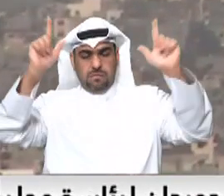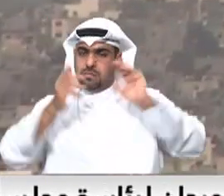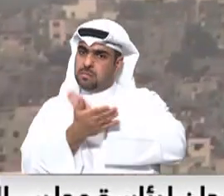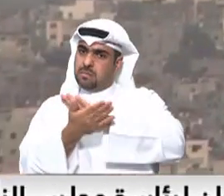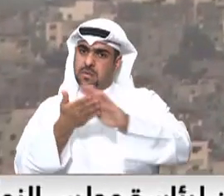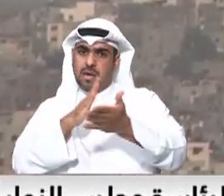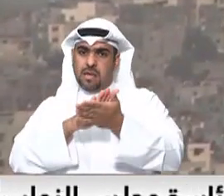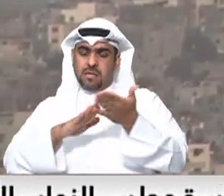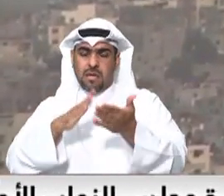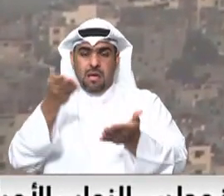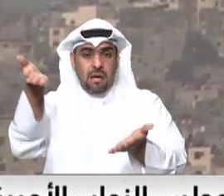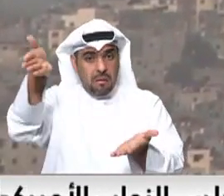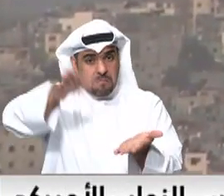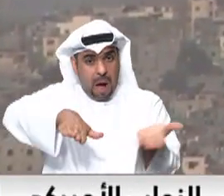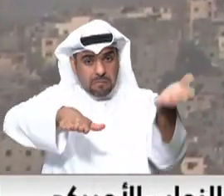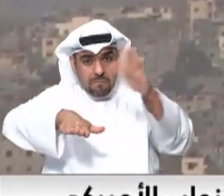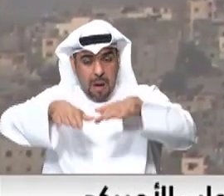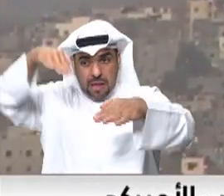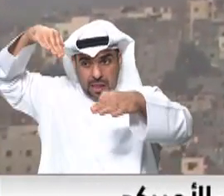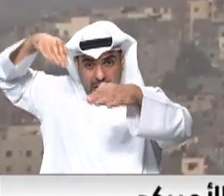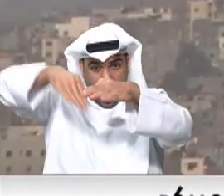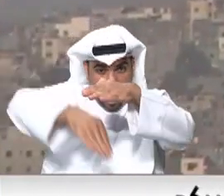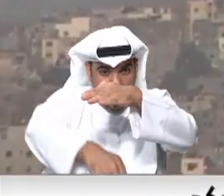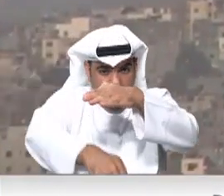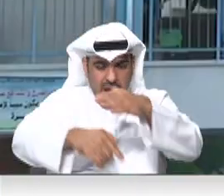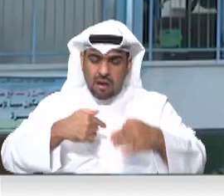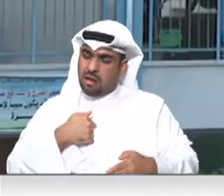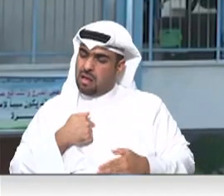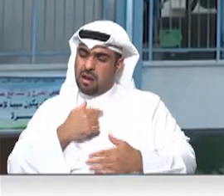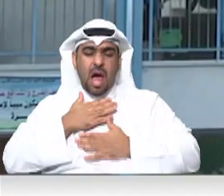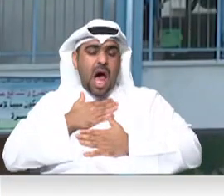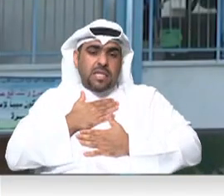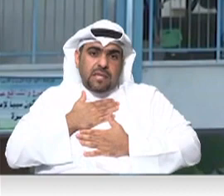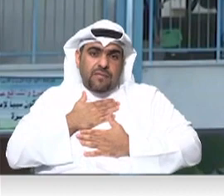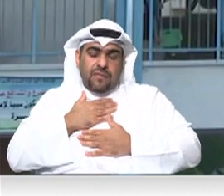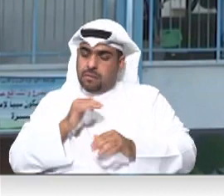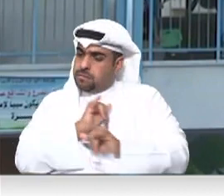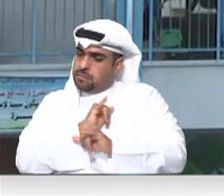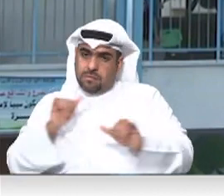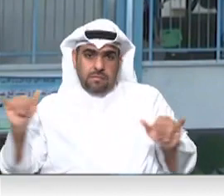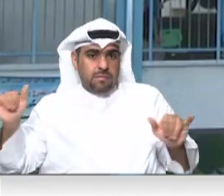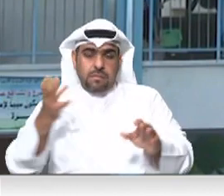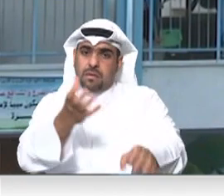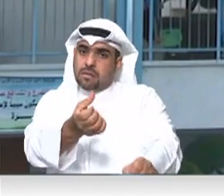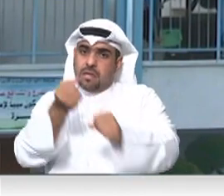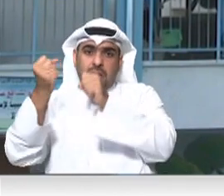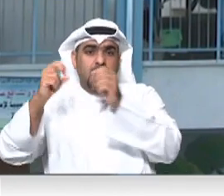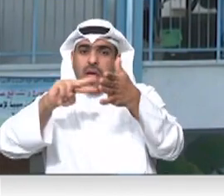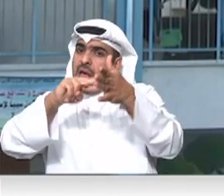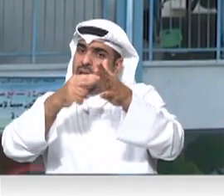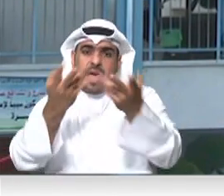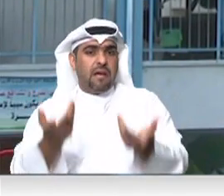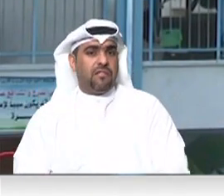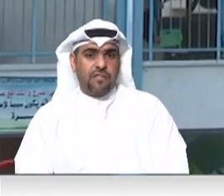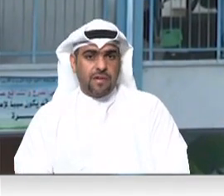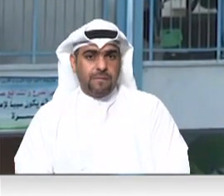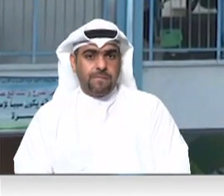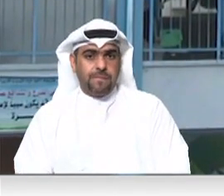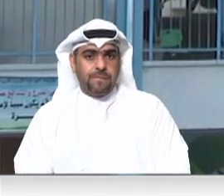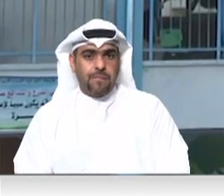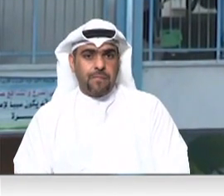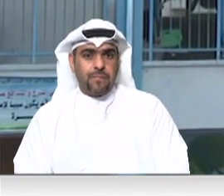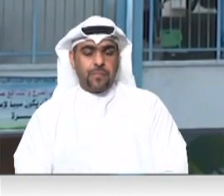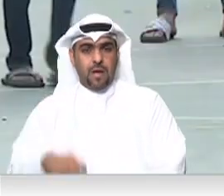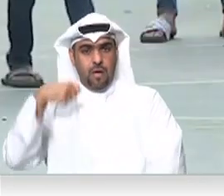الدواء، الطعام. المستشفيات تنادي منذ ساعات الصباح على ضرورة وجود